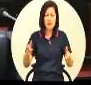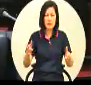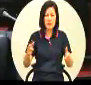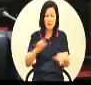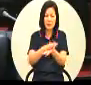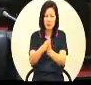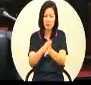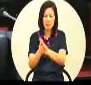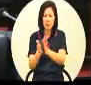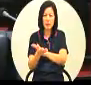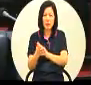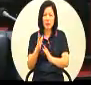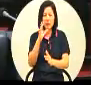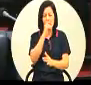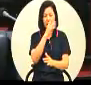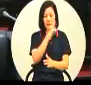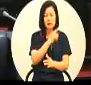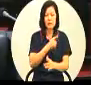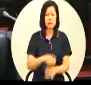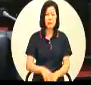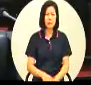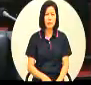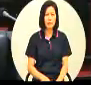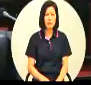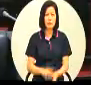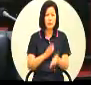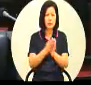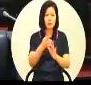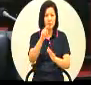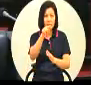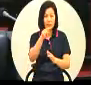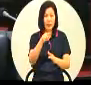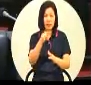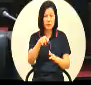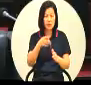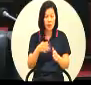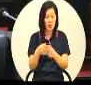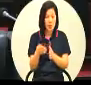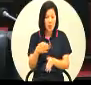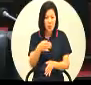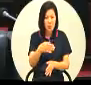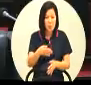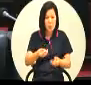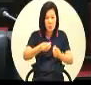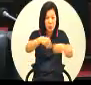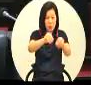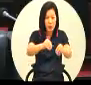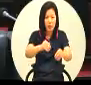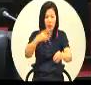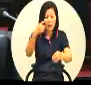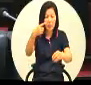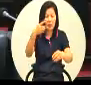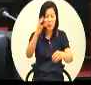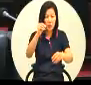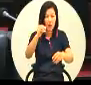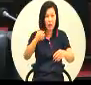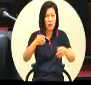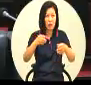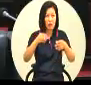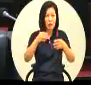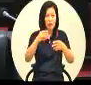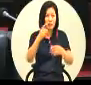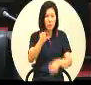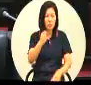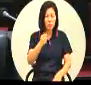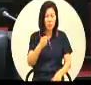楚，已经变成这个样子了。如果这条鱼送给你，送你们家10,000吨，吃到你